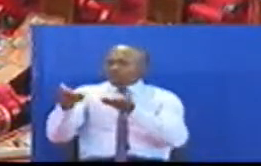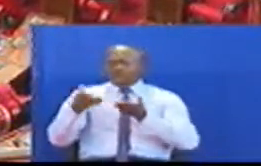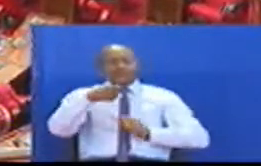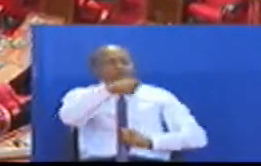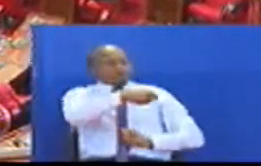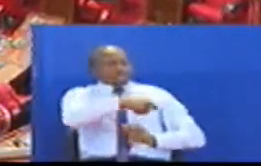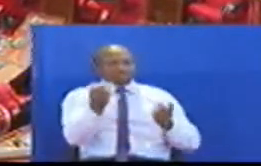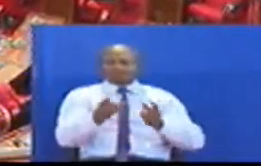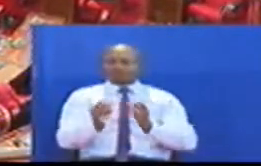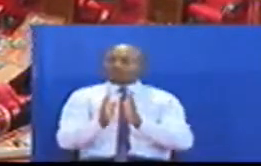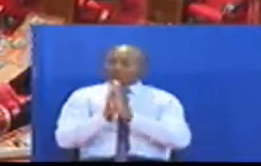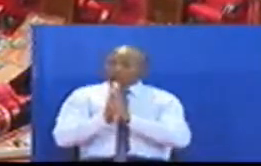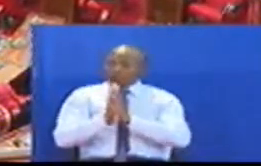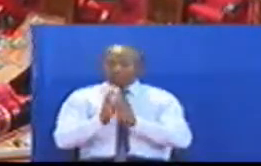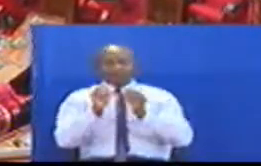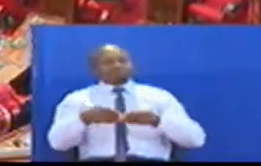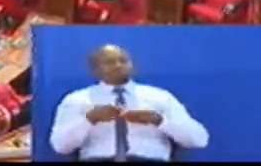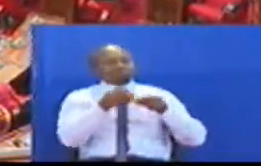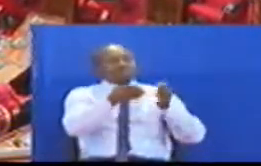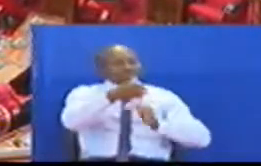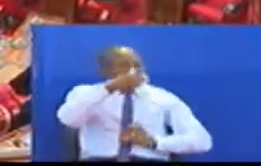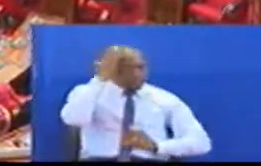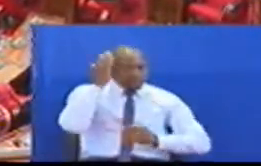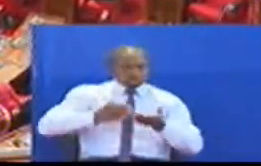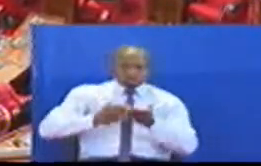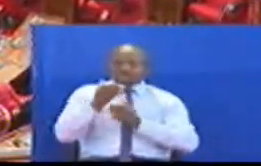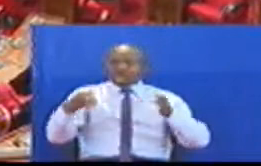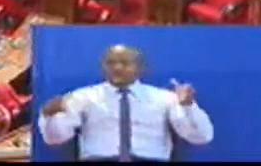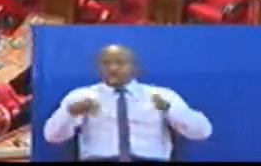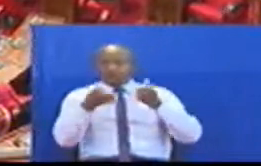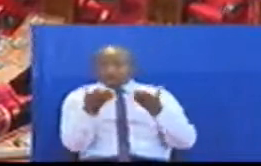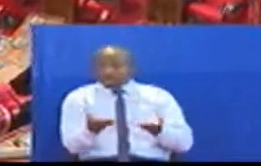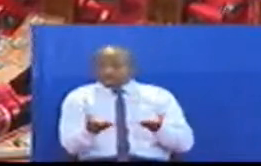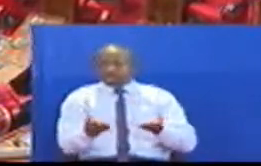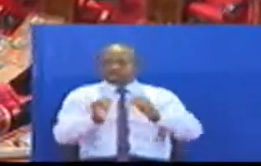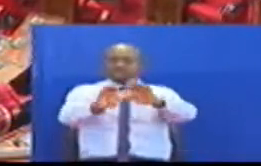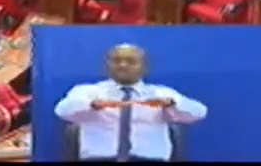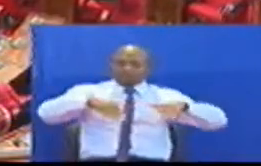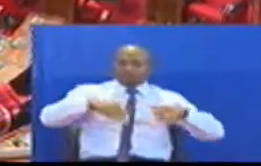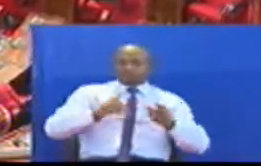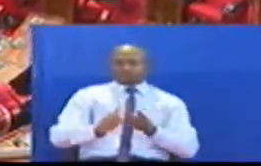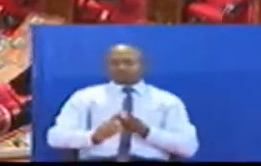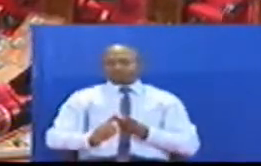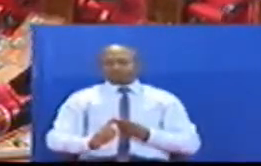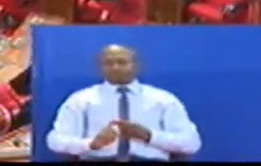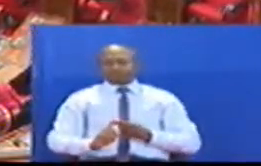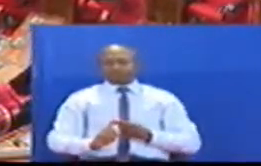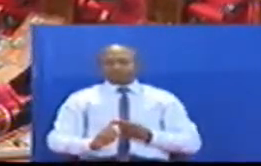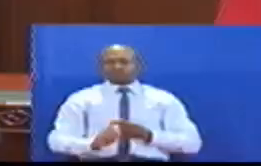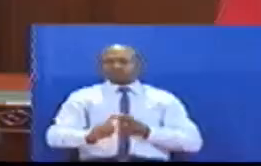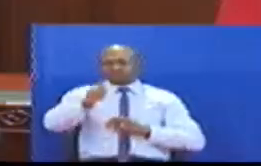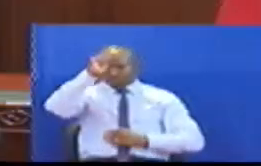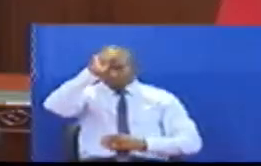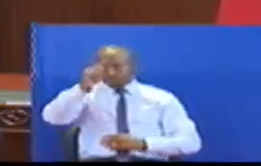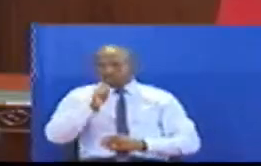mimi naomba nizifikishe serikalini kupitia kikao cha bunge ambao kupitia hotuba ya Mheshimiwa Waziri Mkuu. Mheshimiwa Spika,